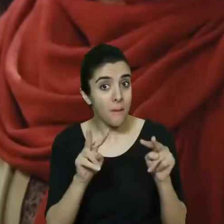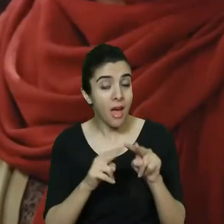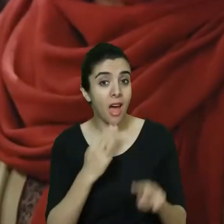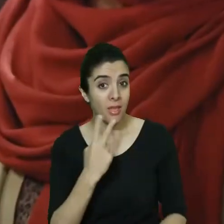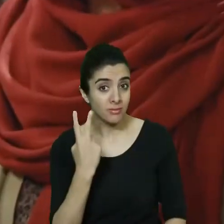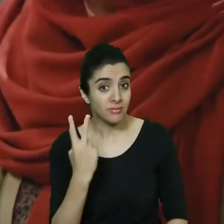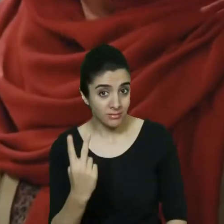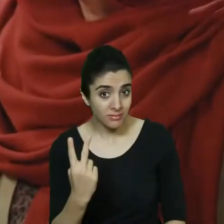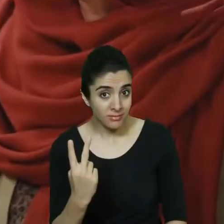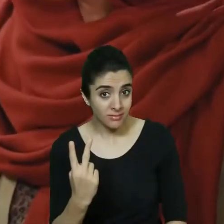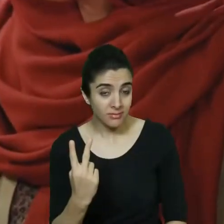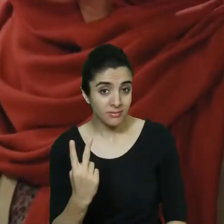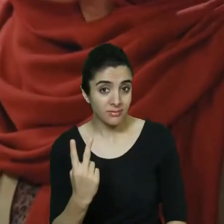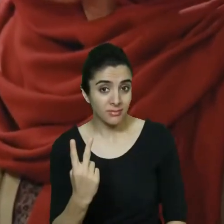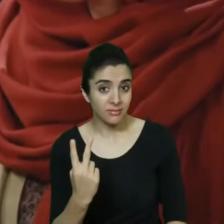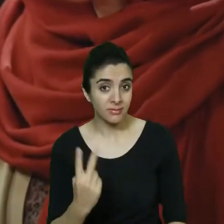Hanım'a